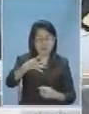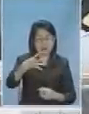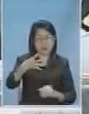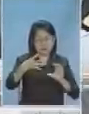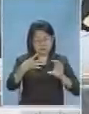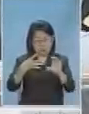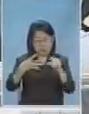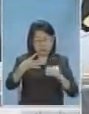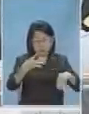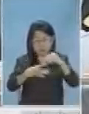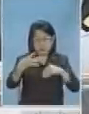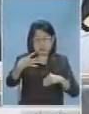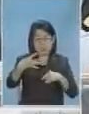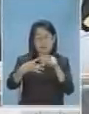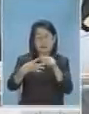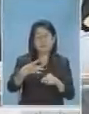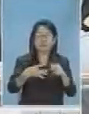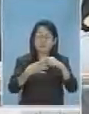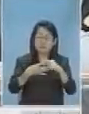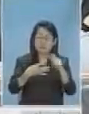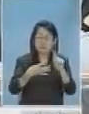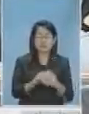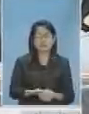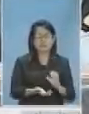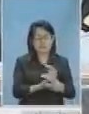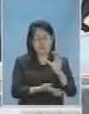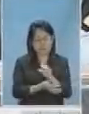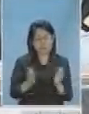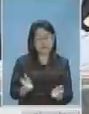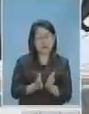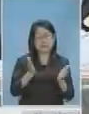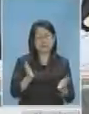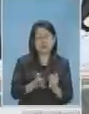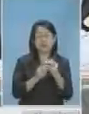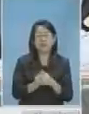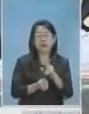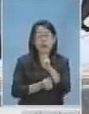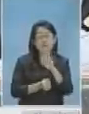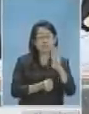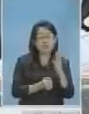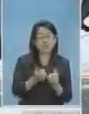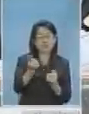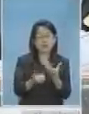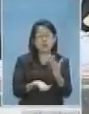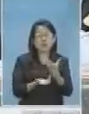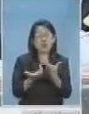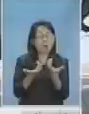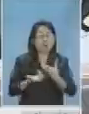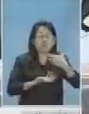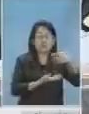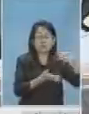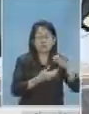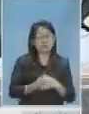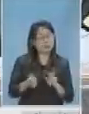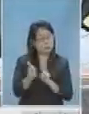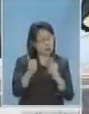านเรื่องแรกก็คือสนับสนุนการพัฒนาระบบโลจิสติกที่ท่านรองนายกเนี่ยนะครับบอกว่าเราต้องต่อสู้เ